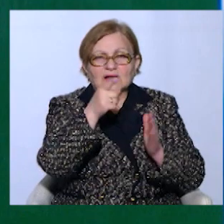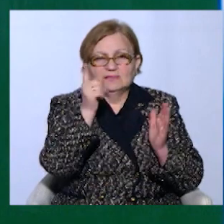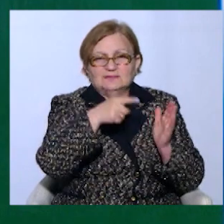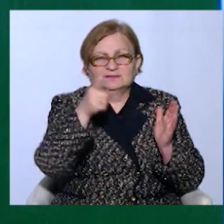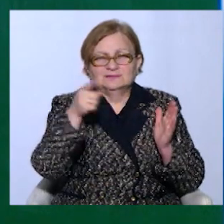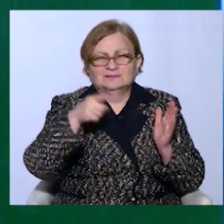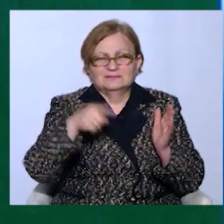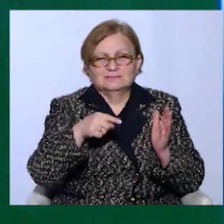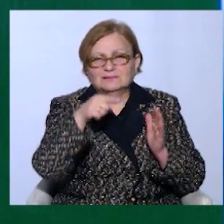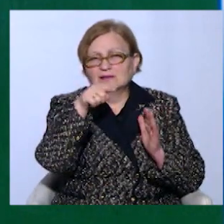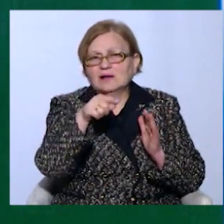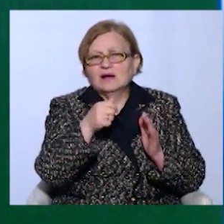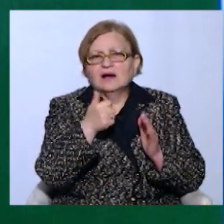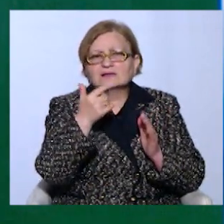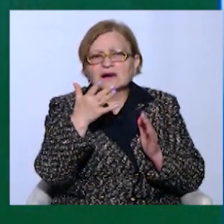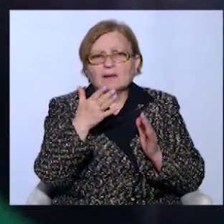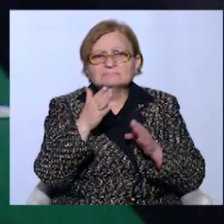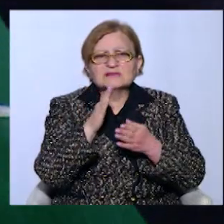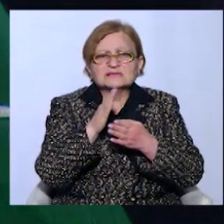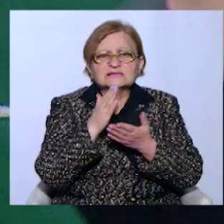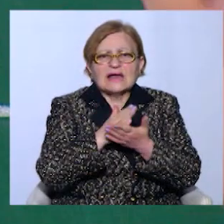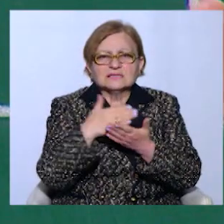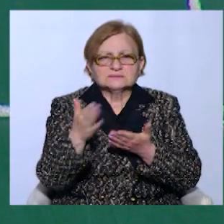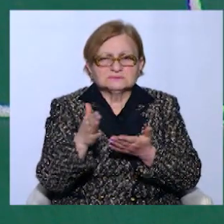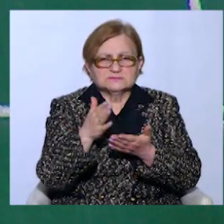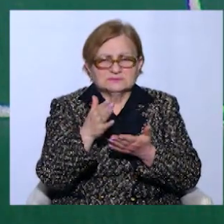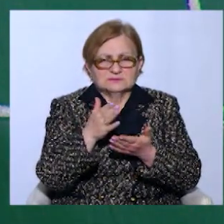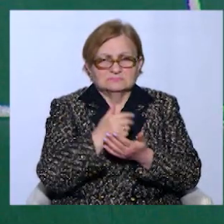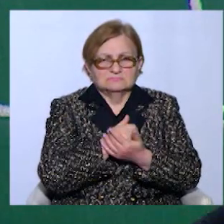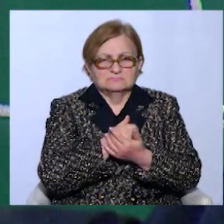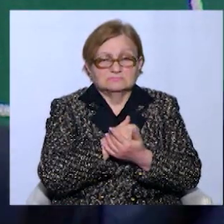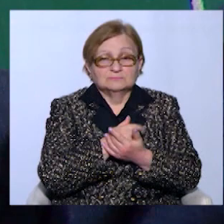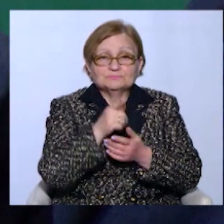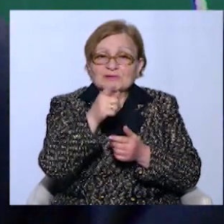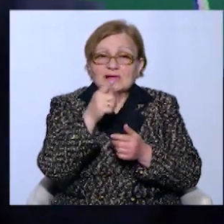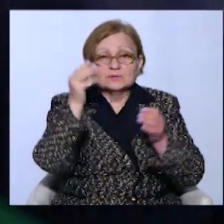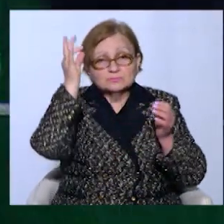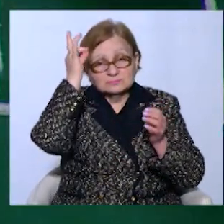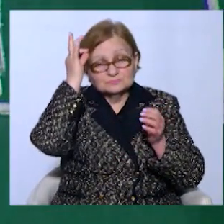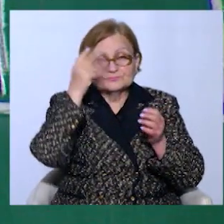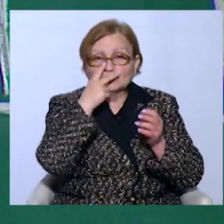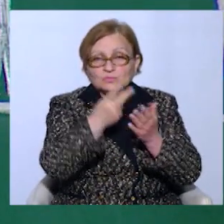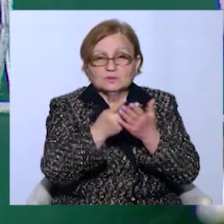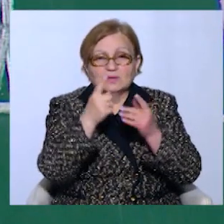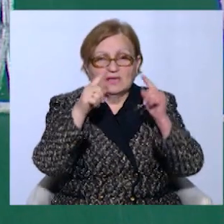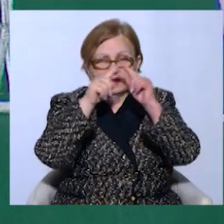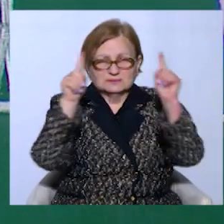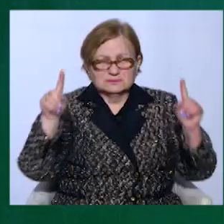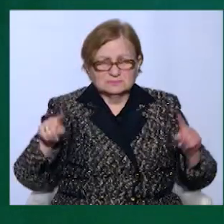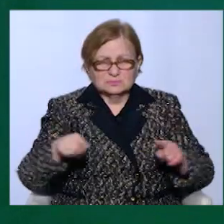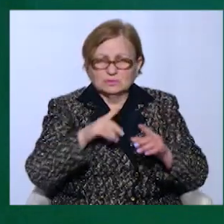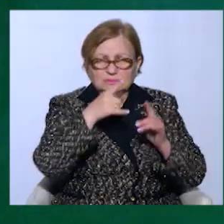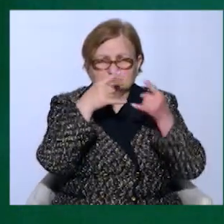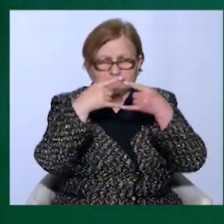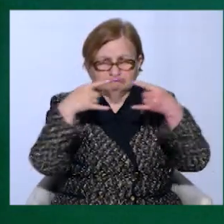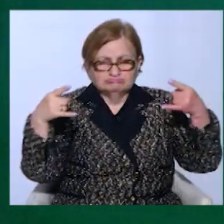დაშტრიხულიო აი ნახატისო. მაგრამ ერთი მთელი ეხლა აქ მოიაზრება, მოიაზრება როგორც აი ეს ერთი მთლიანი და